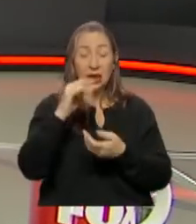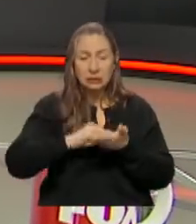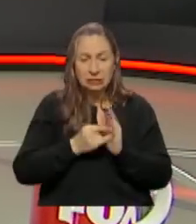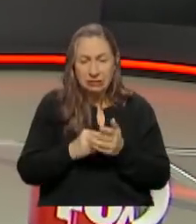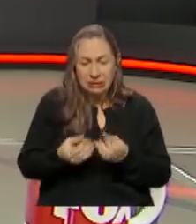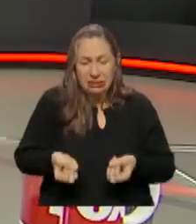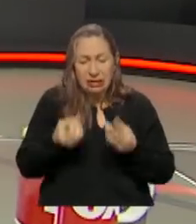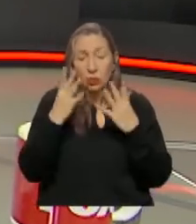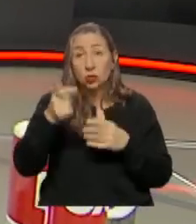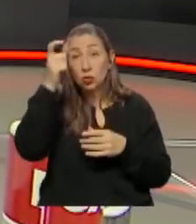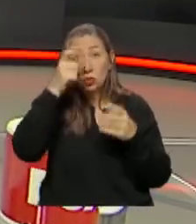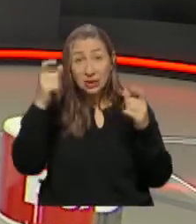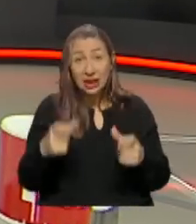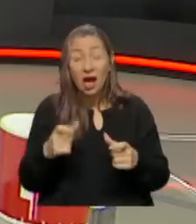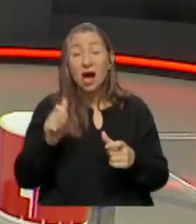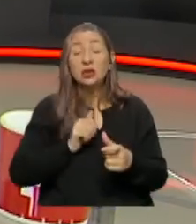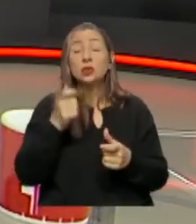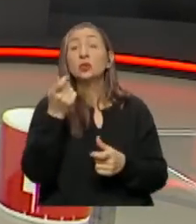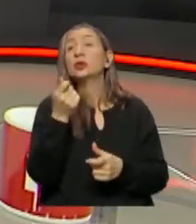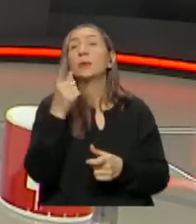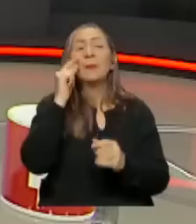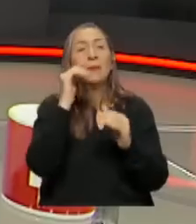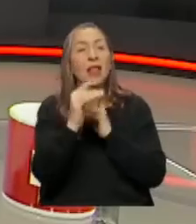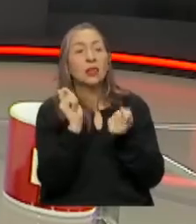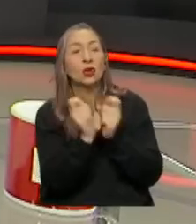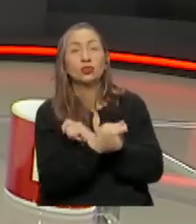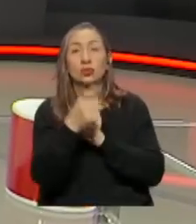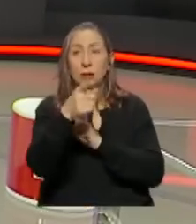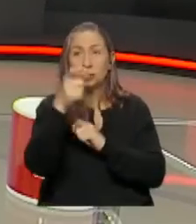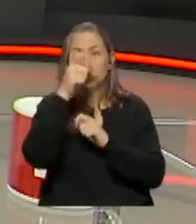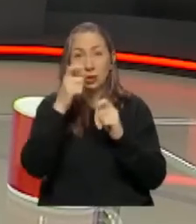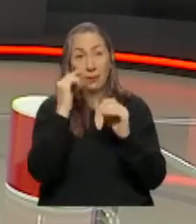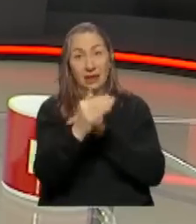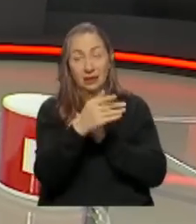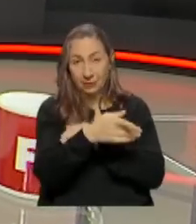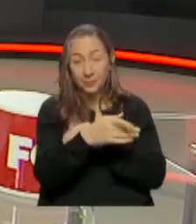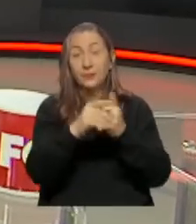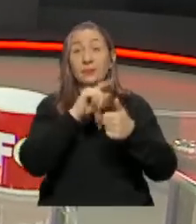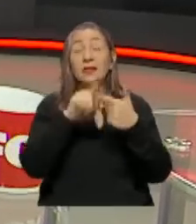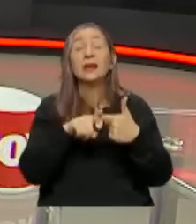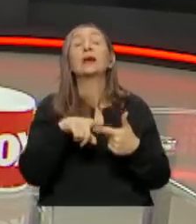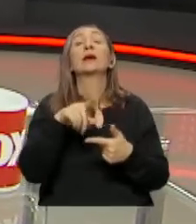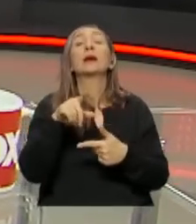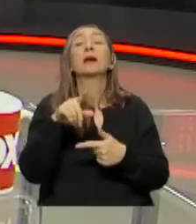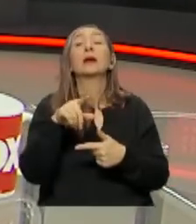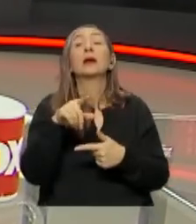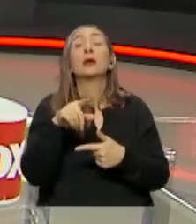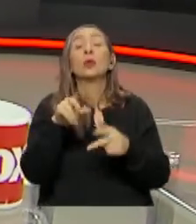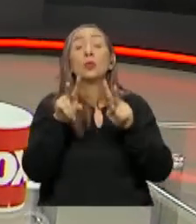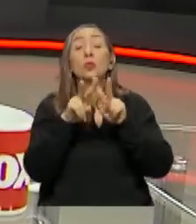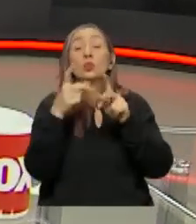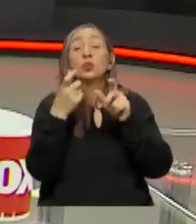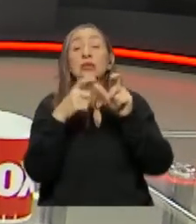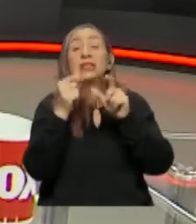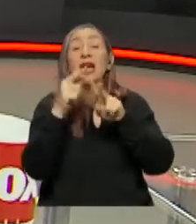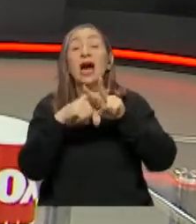geçinmeye çalışıyorlar. Bu ülkeyi asgari ücretli bir millete dönüştürdüler. Bu ülkenin milletini. Ve MÜSİAD ne diyor